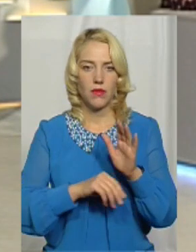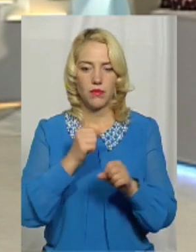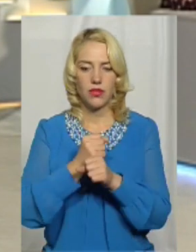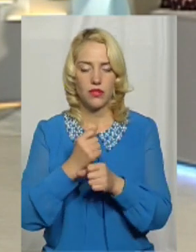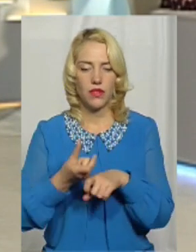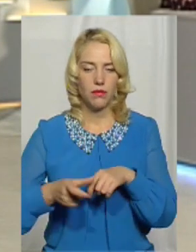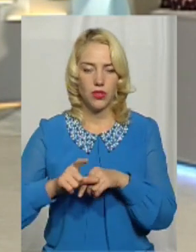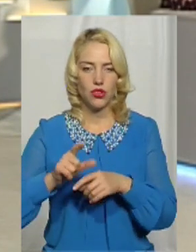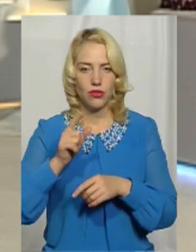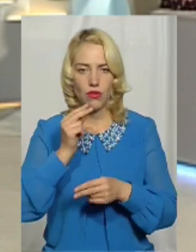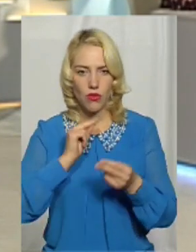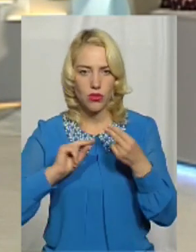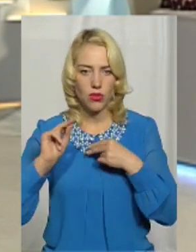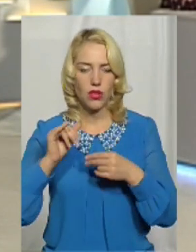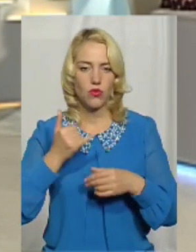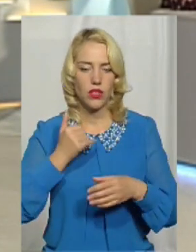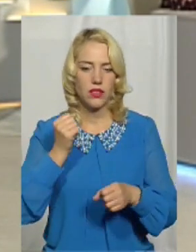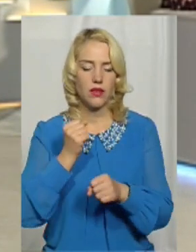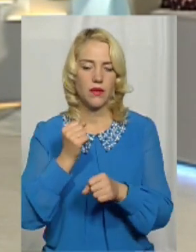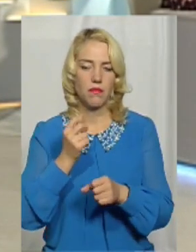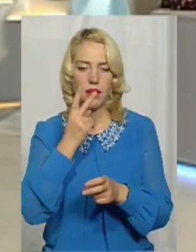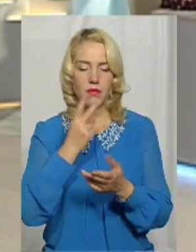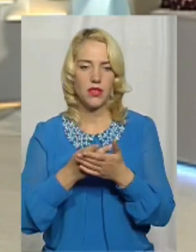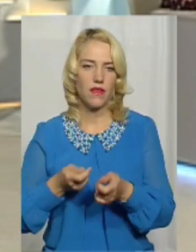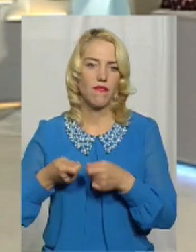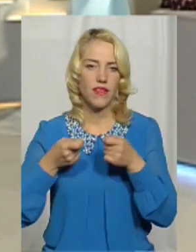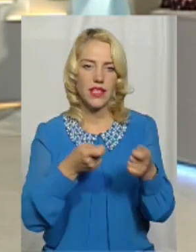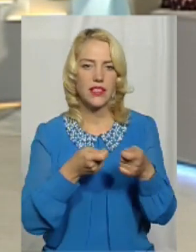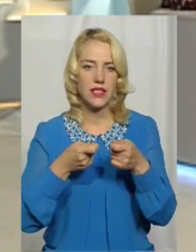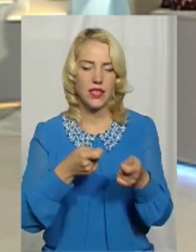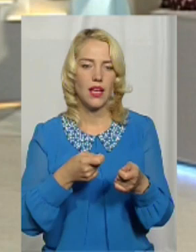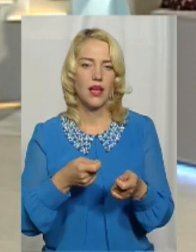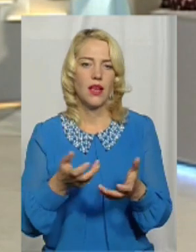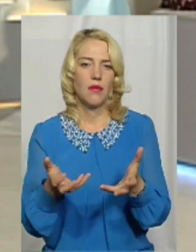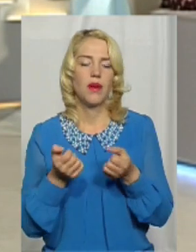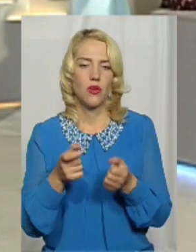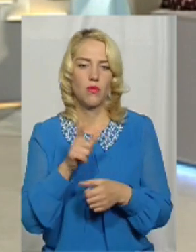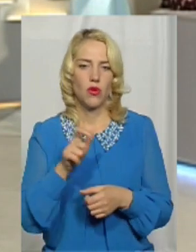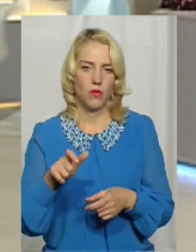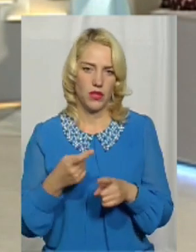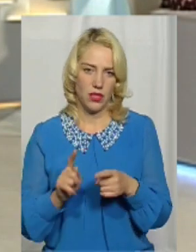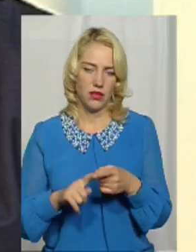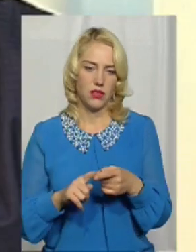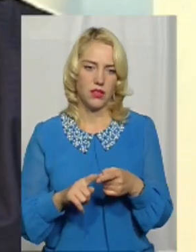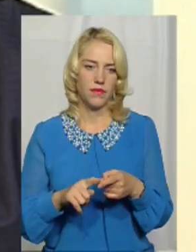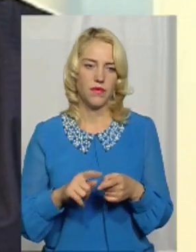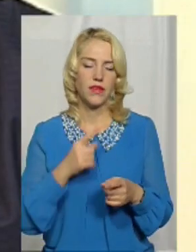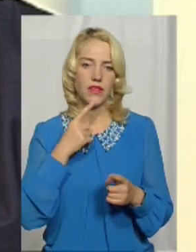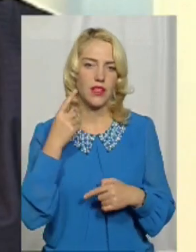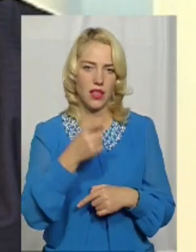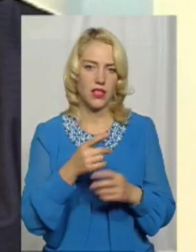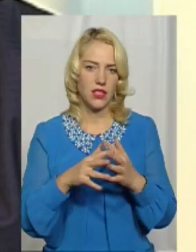працювала більш досконало, у нас передбачені виїзди, виїзні прийоми громадян у віддалені